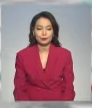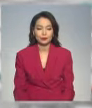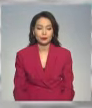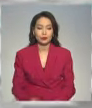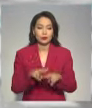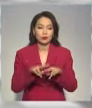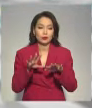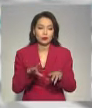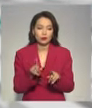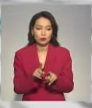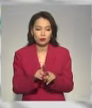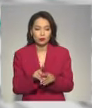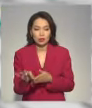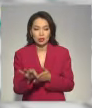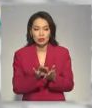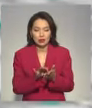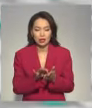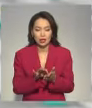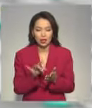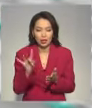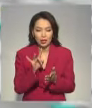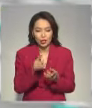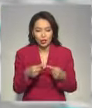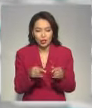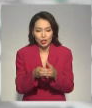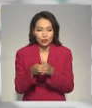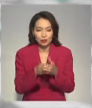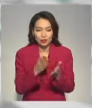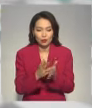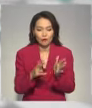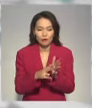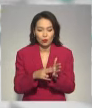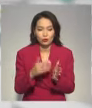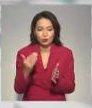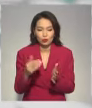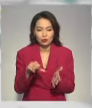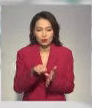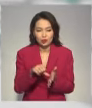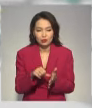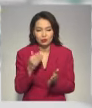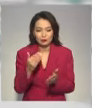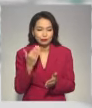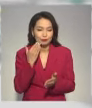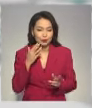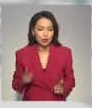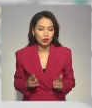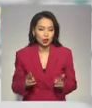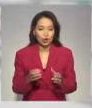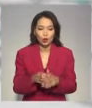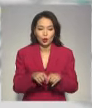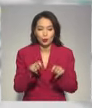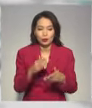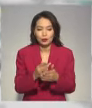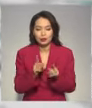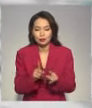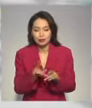в столице нейтрализованной радикальная религиозная ячейка восемь ее членов подозреваются в создании террористической группы пропаганде